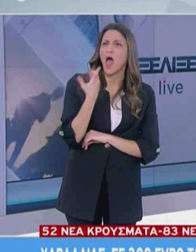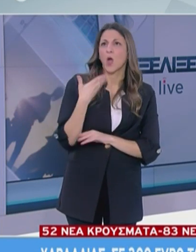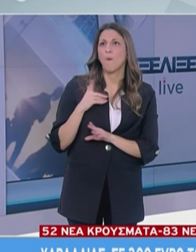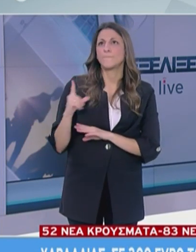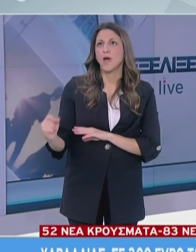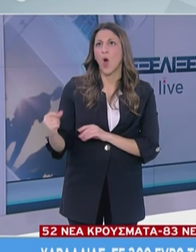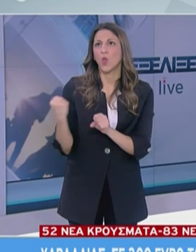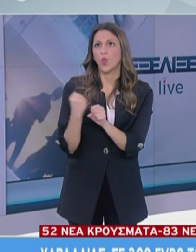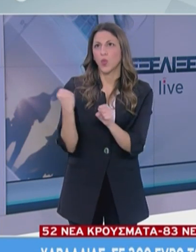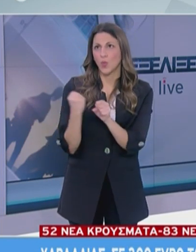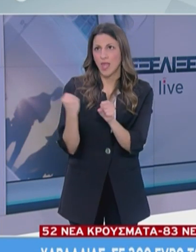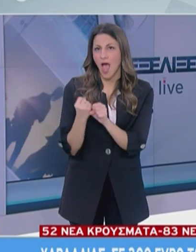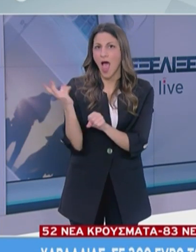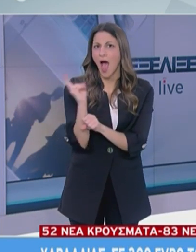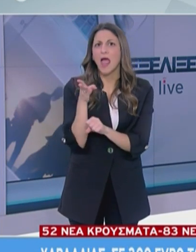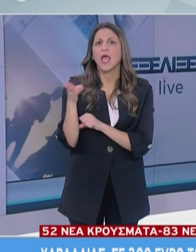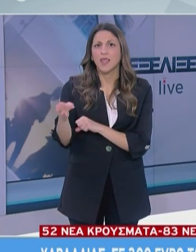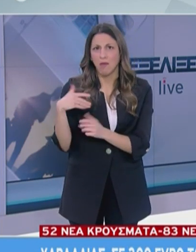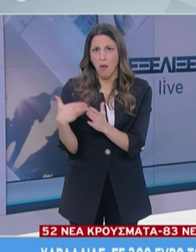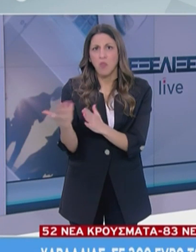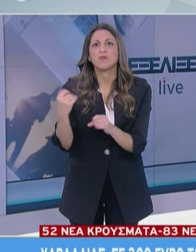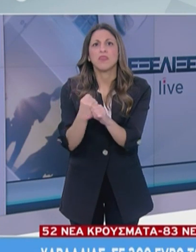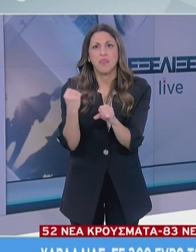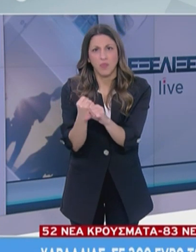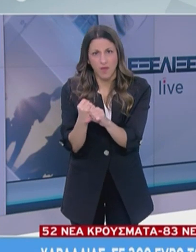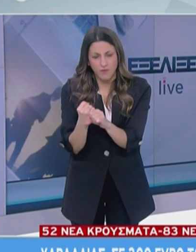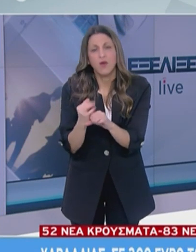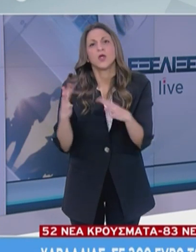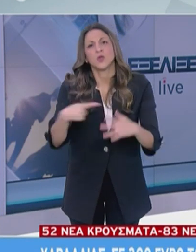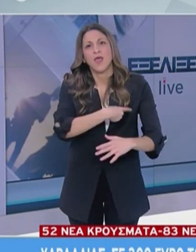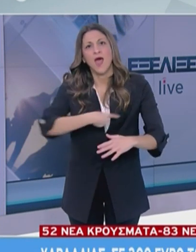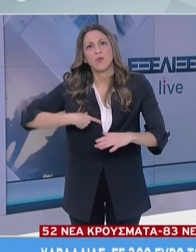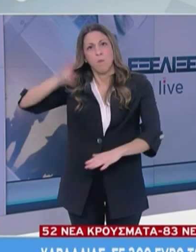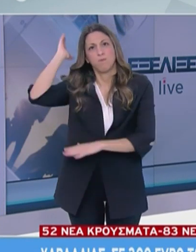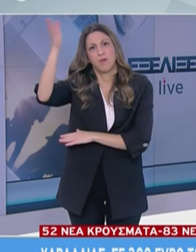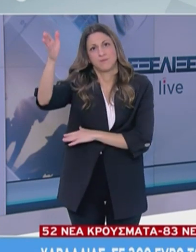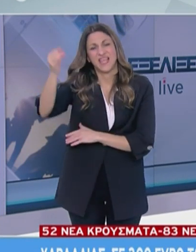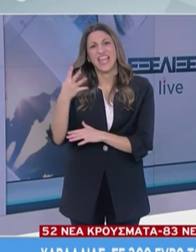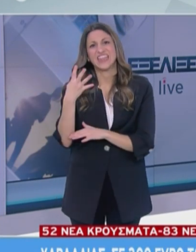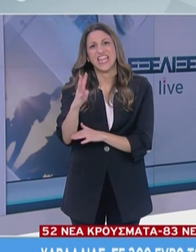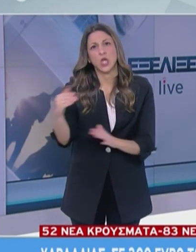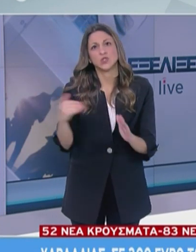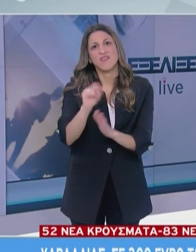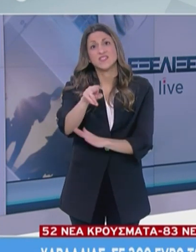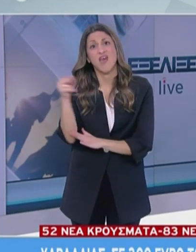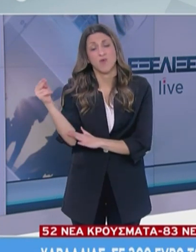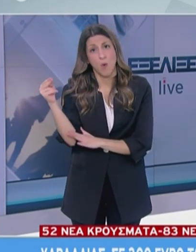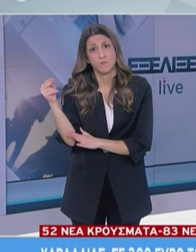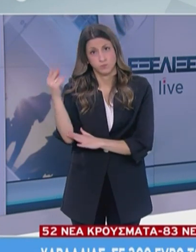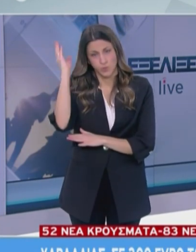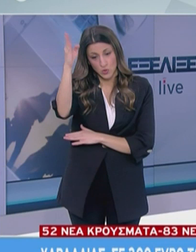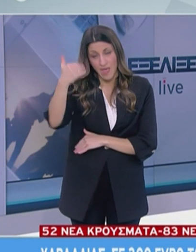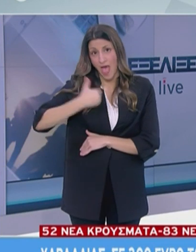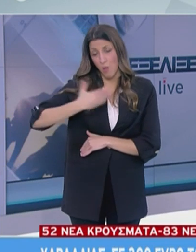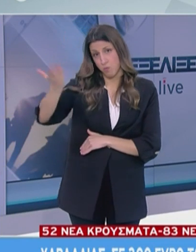εργοδότη θα εφαρμοστούν οι προβλεπόμενες κυρώσεις περί ανασφάλισης των εργαζομένων ή τη 10.500 ευρώ πρόστιμο και στο φέροντα τη βεβαίωση θα ασκηθούν